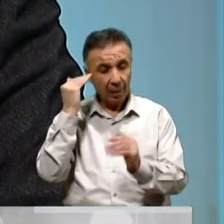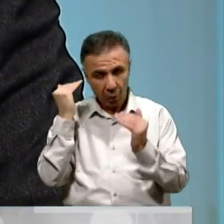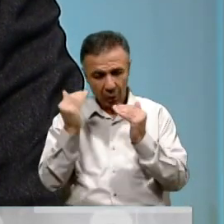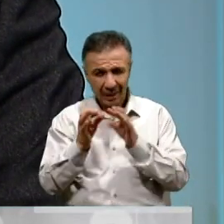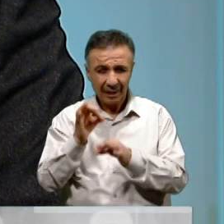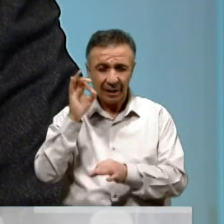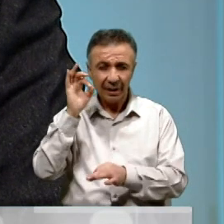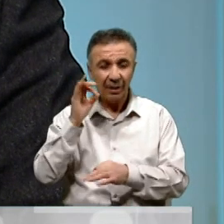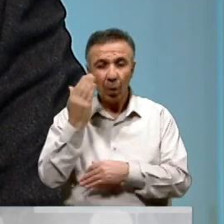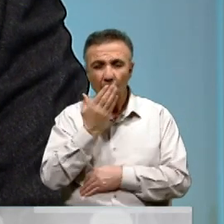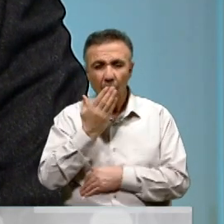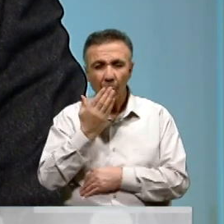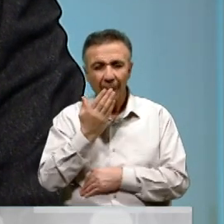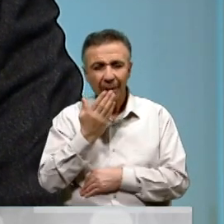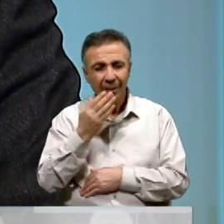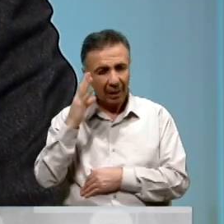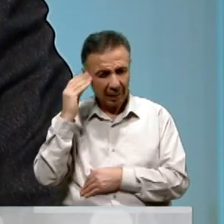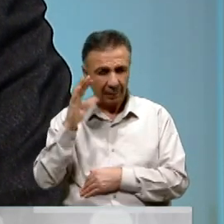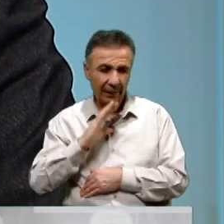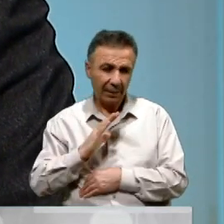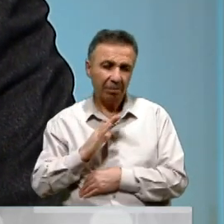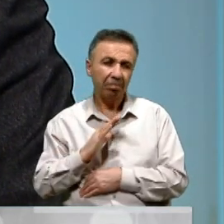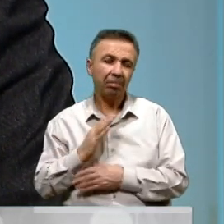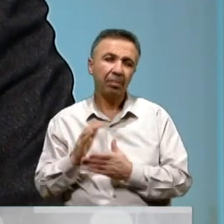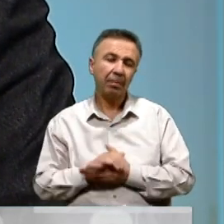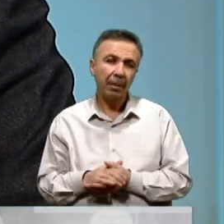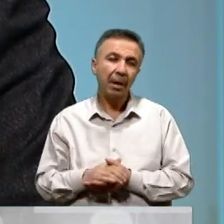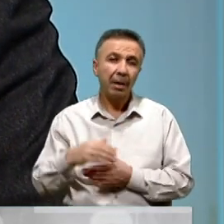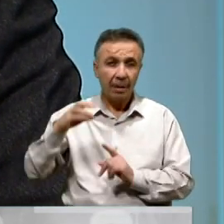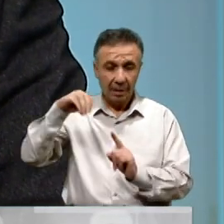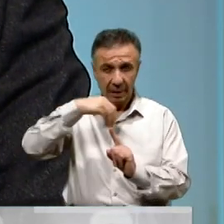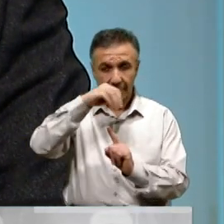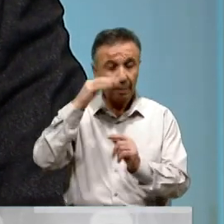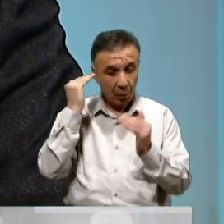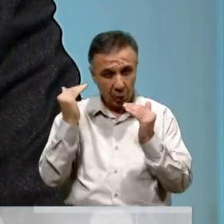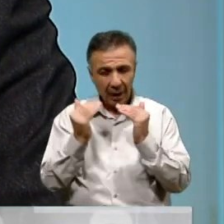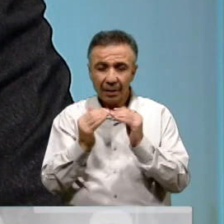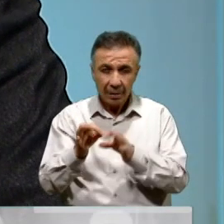okuması anlamına gelir. Zaten imama uyan kişi